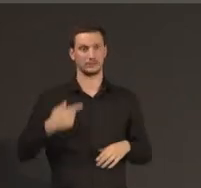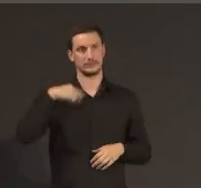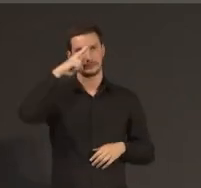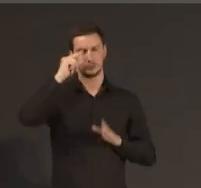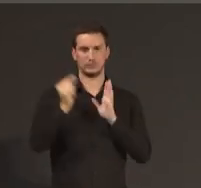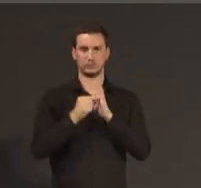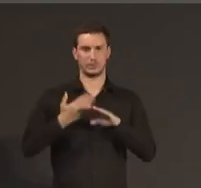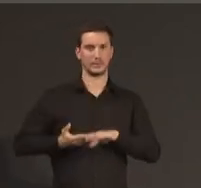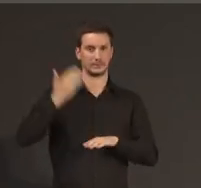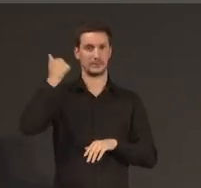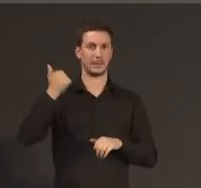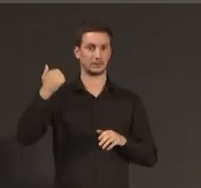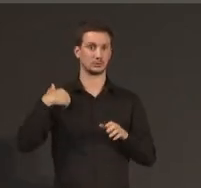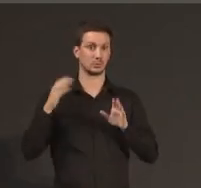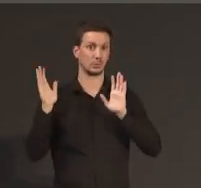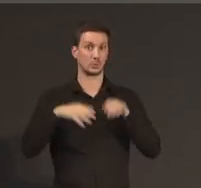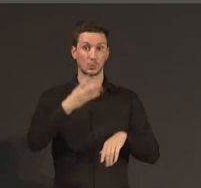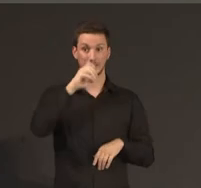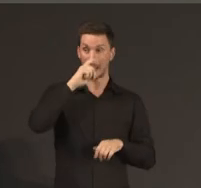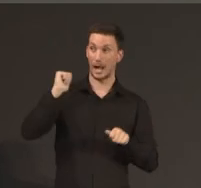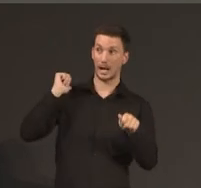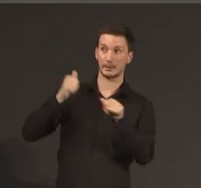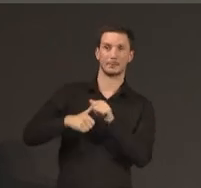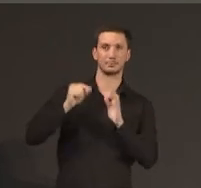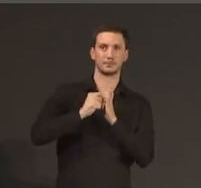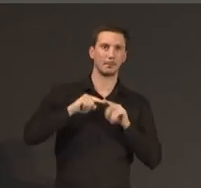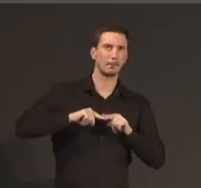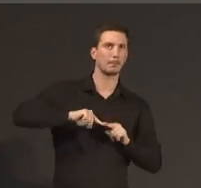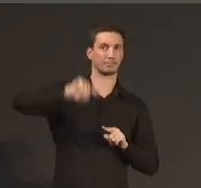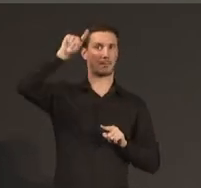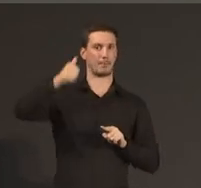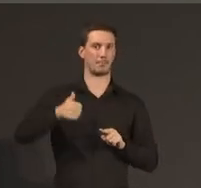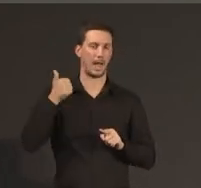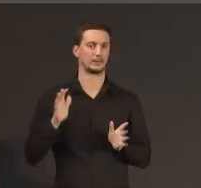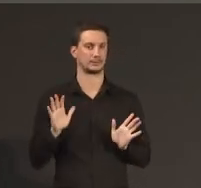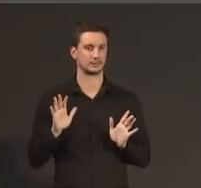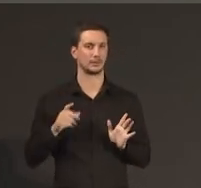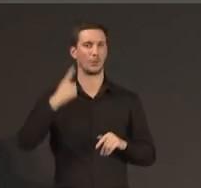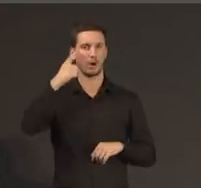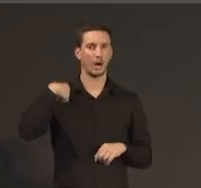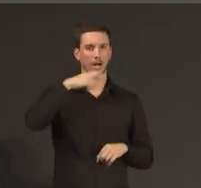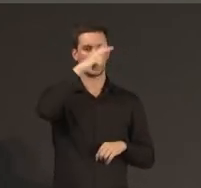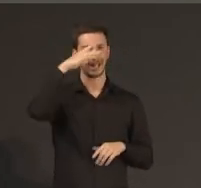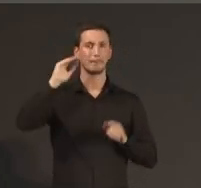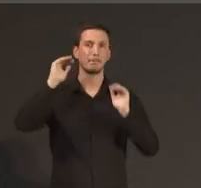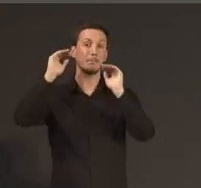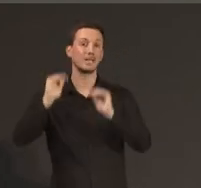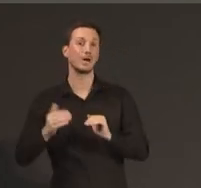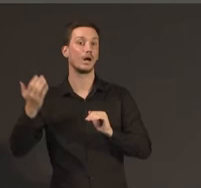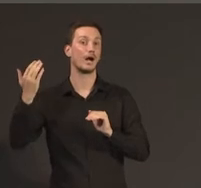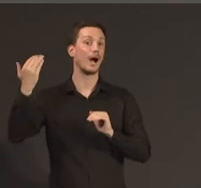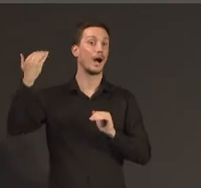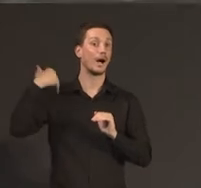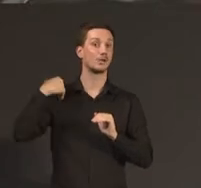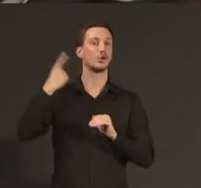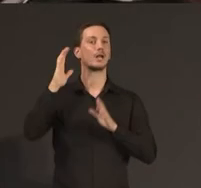alt, dels més alts dels darrers 40 anys, però és un nivell d'incertesa molt més baix que el que hi